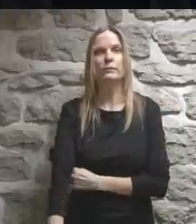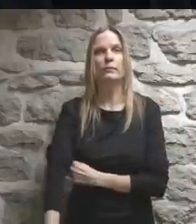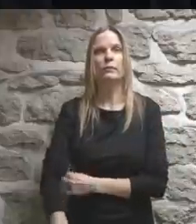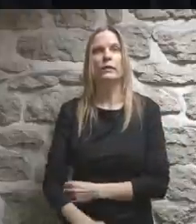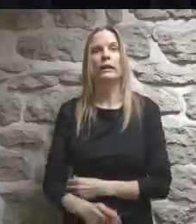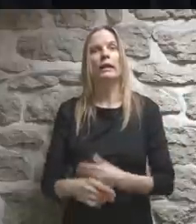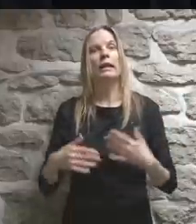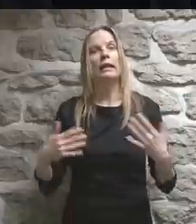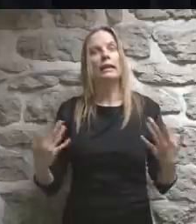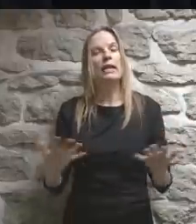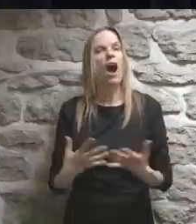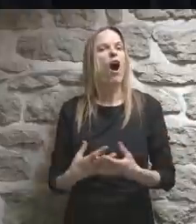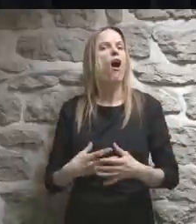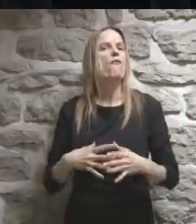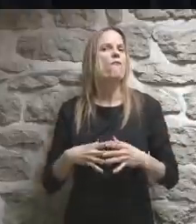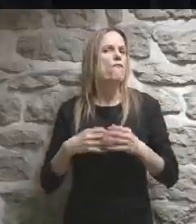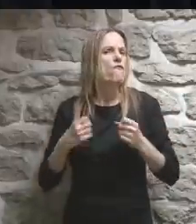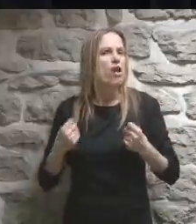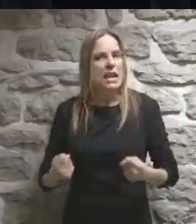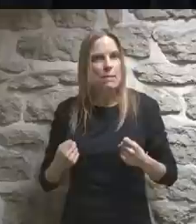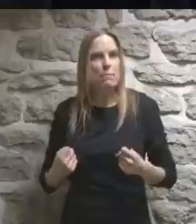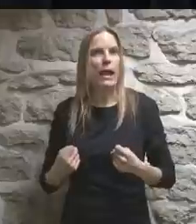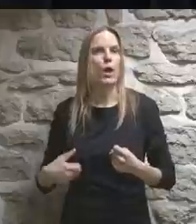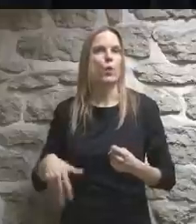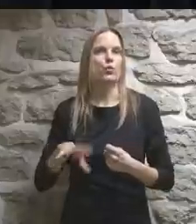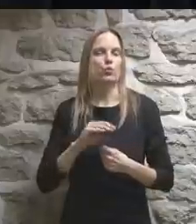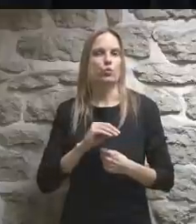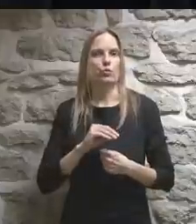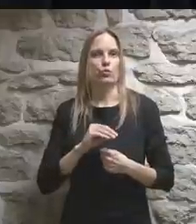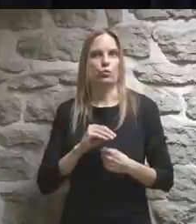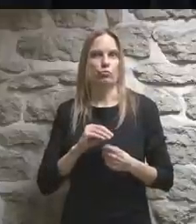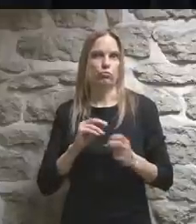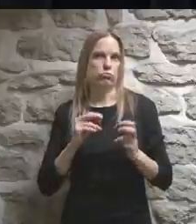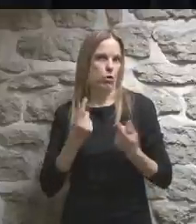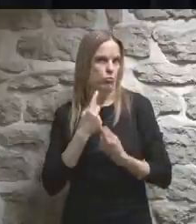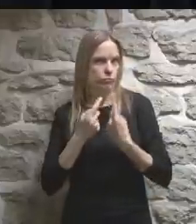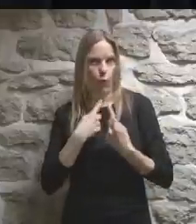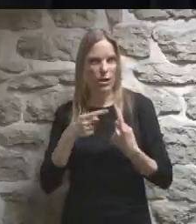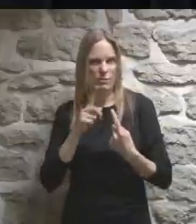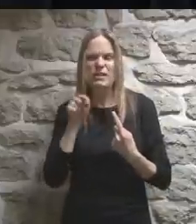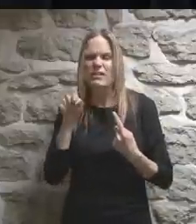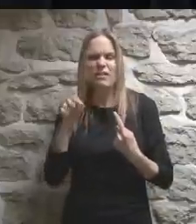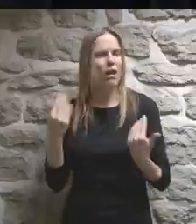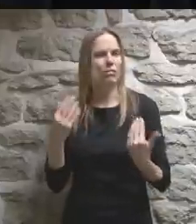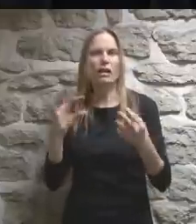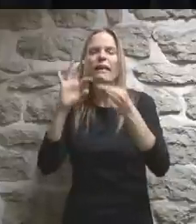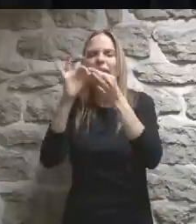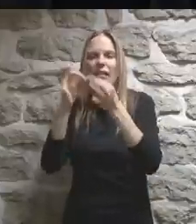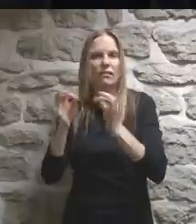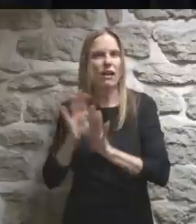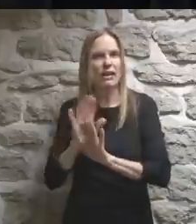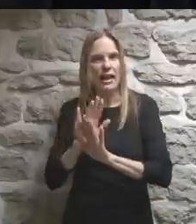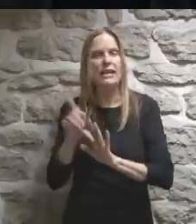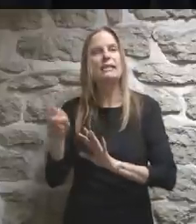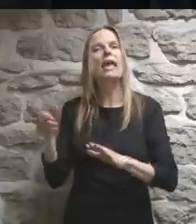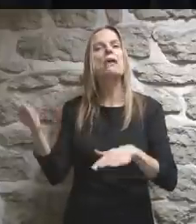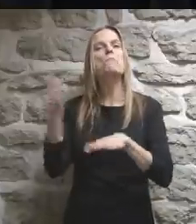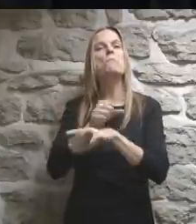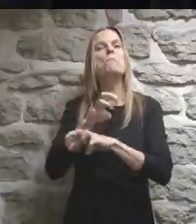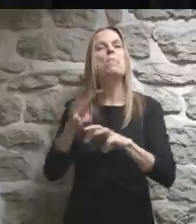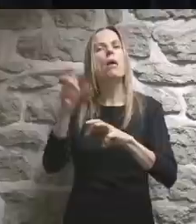need võimekused, millest me oleme rääkinud, seal me nii detaili ei lähe, sellepärast, et see ei ole peaministrite